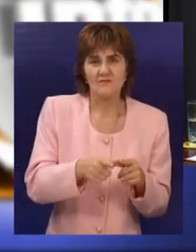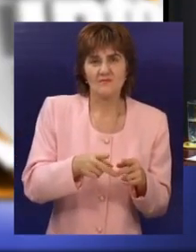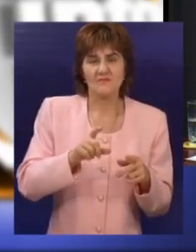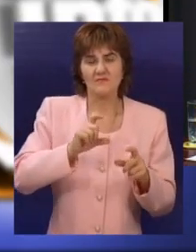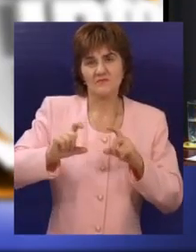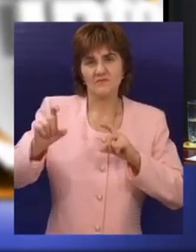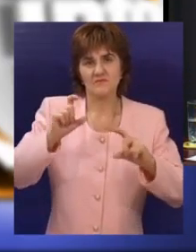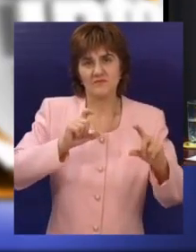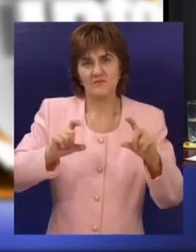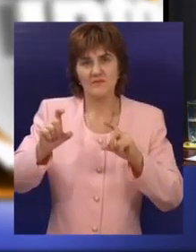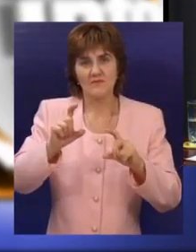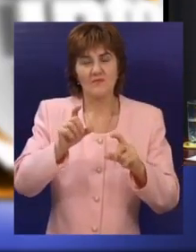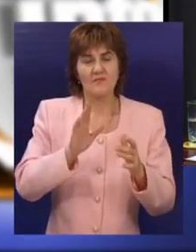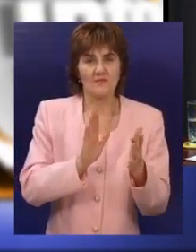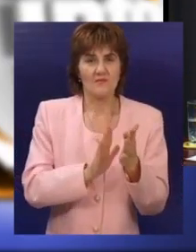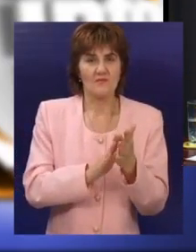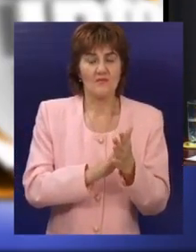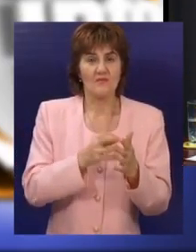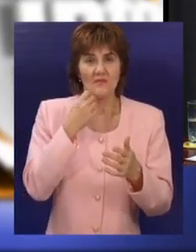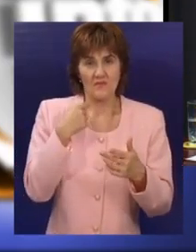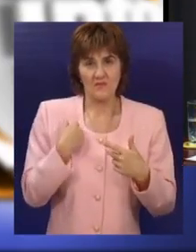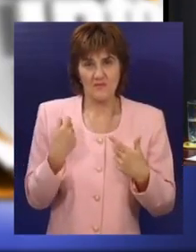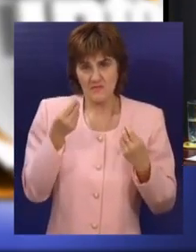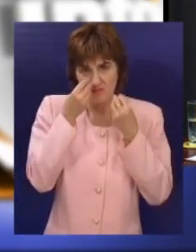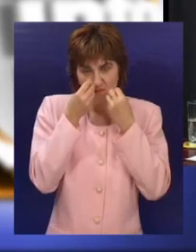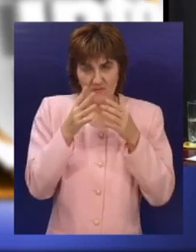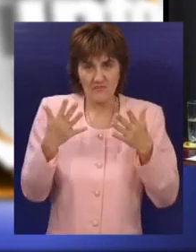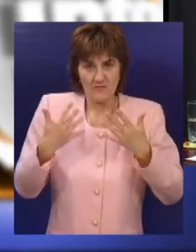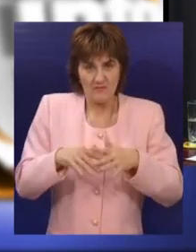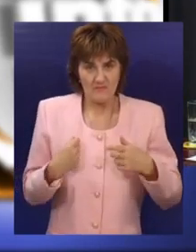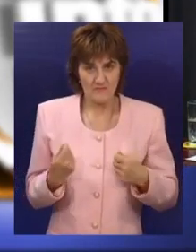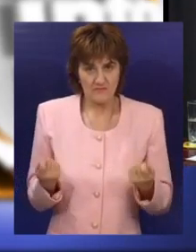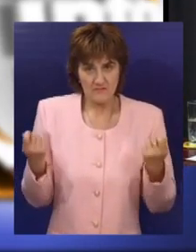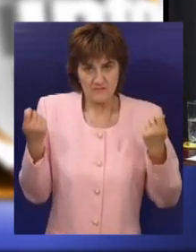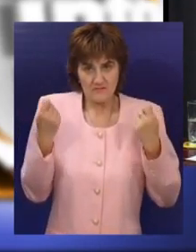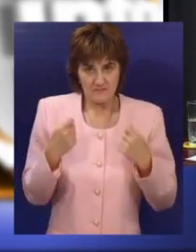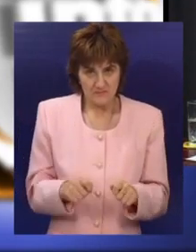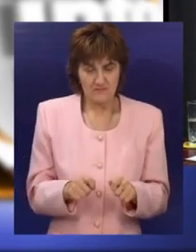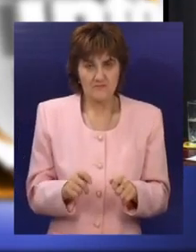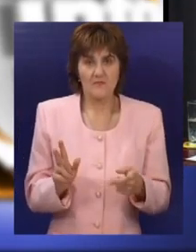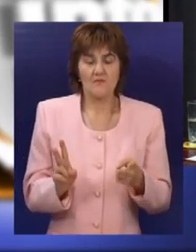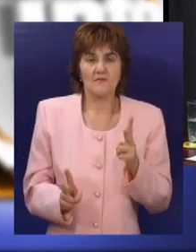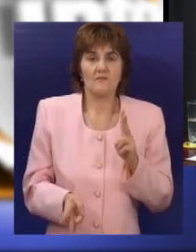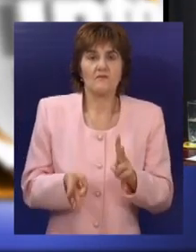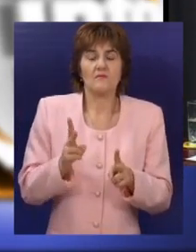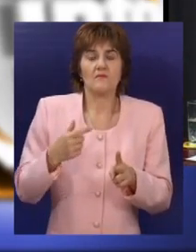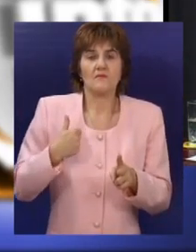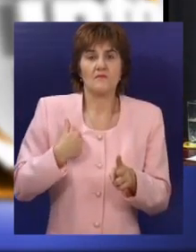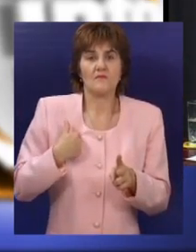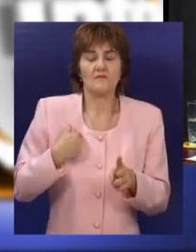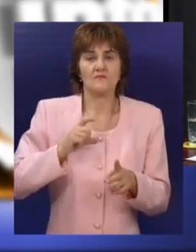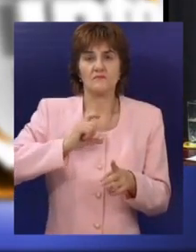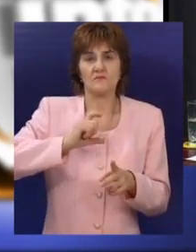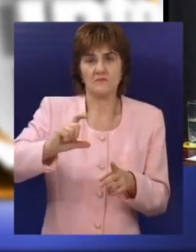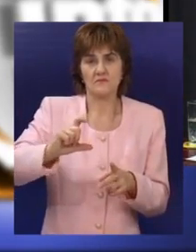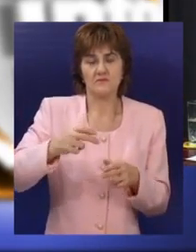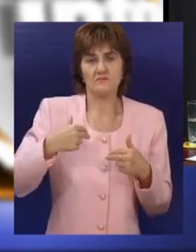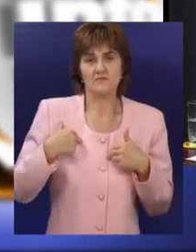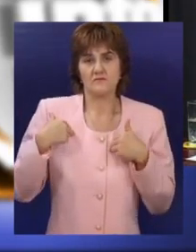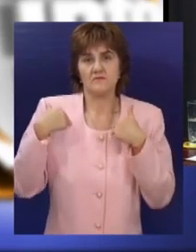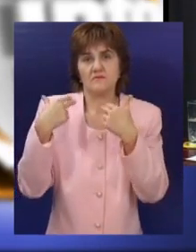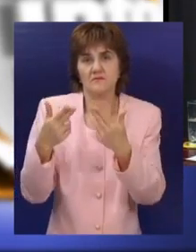izazvati manifestaciju kod onoga kome on duguje. Jer jednostavno, da bi sada neko došao da naplati, on mora da čeka